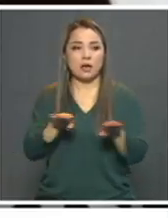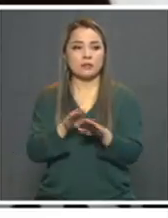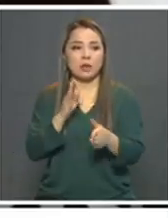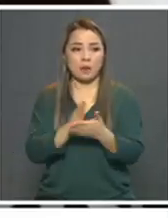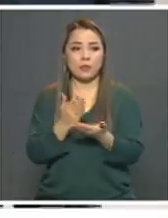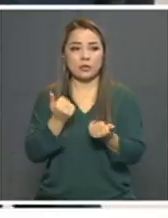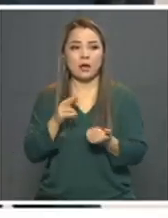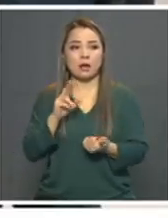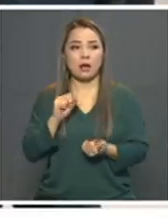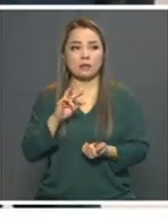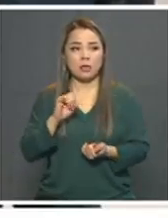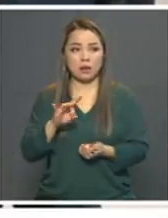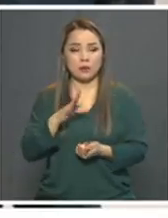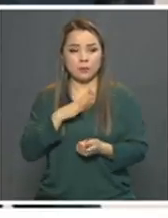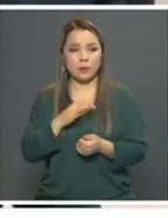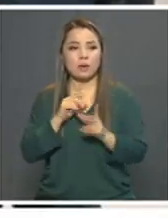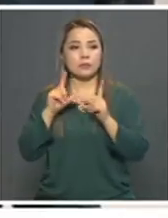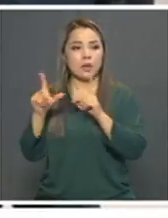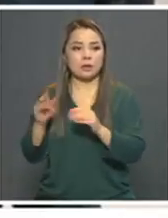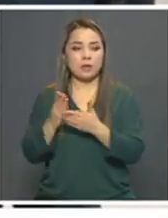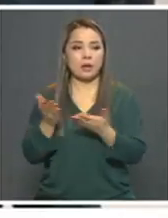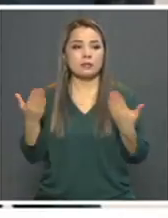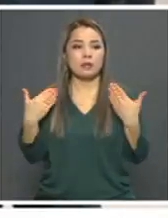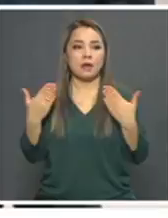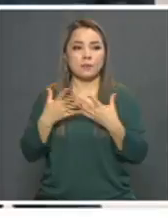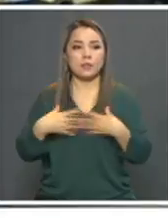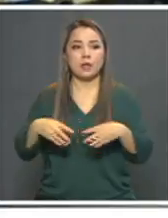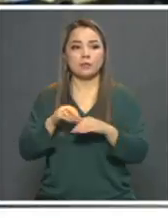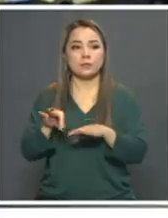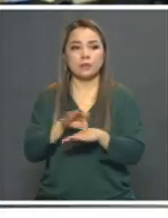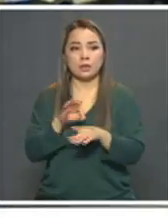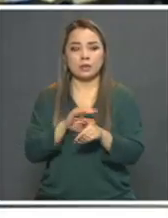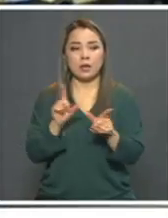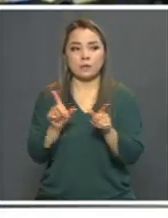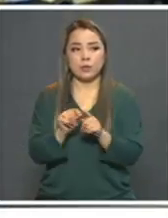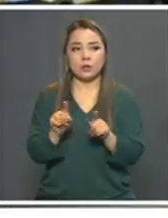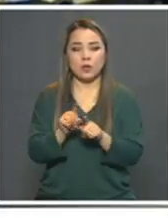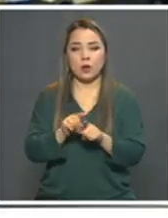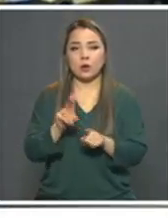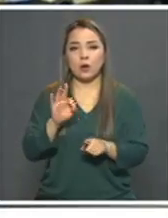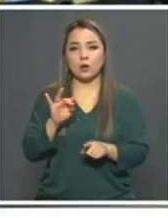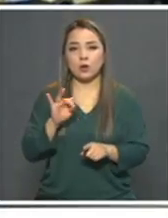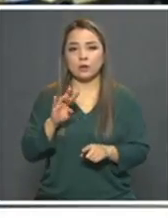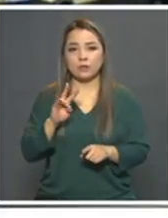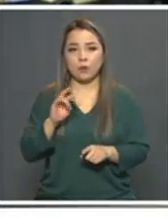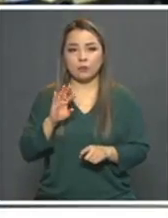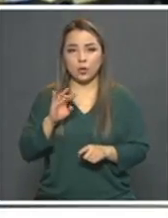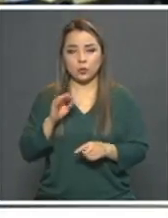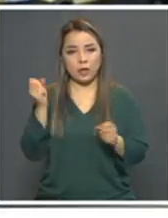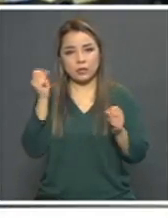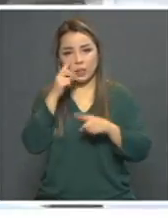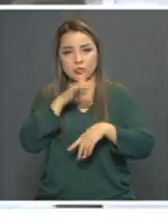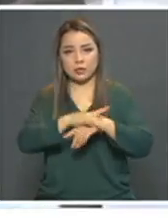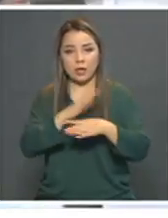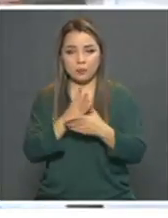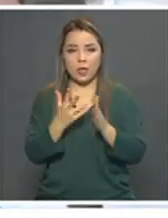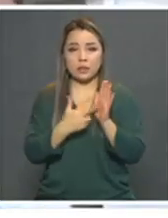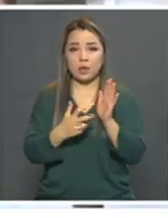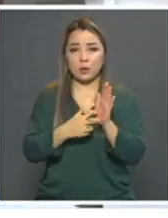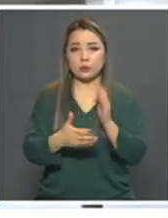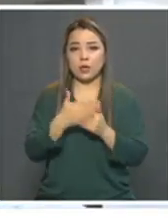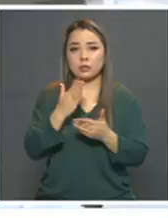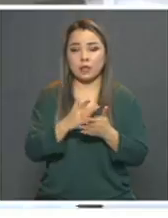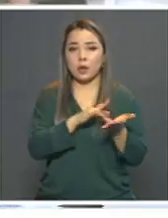Өйткені Канар аралдарына демалуға барған италиялық ерлі-зайыптылардың COVID-19 вирусы анықталған. Енді отельдегі 800-ден